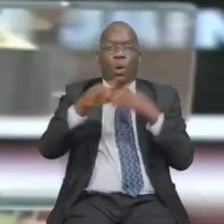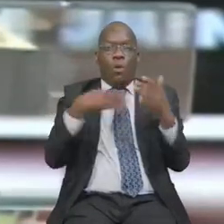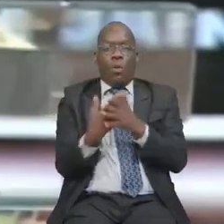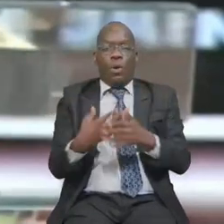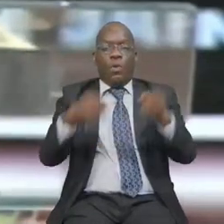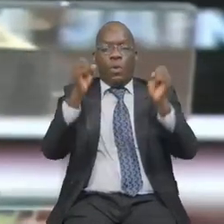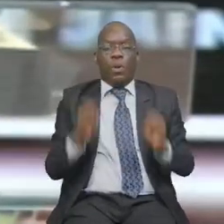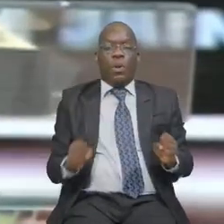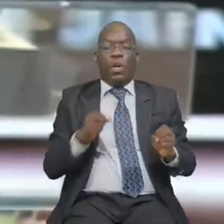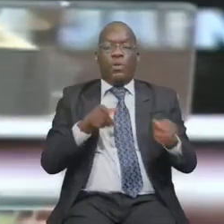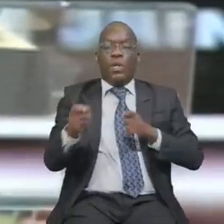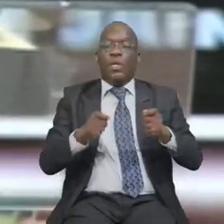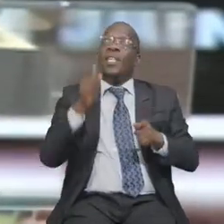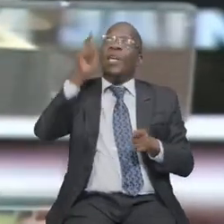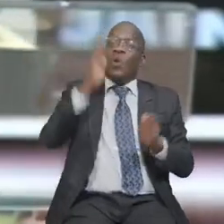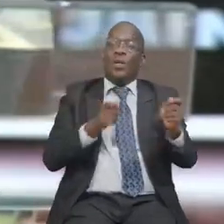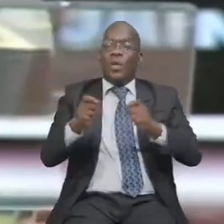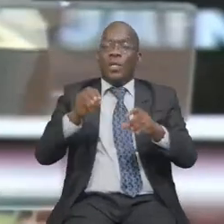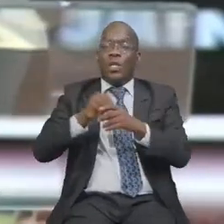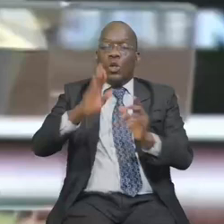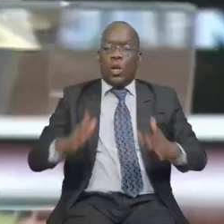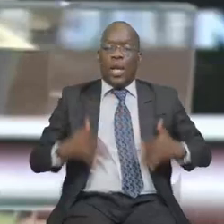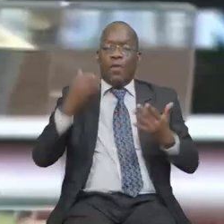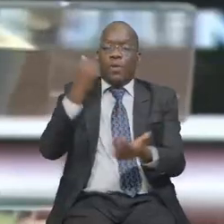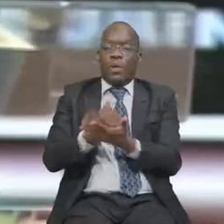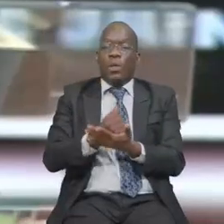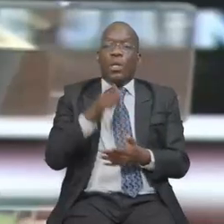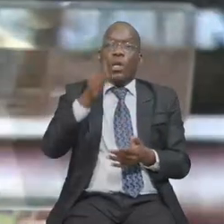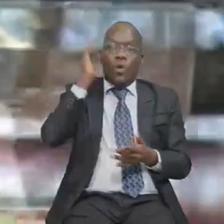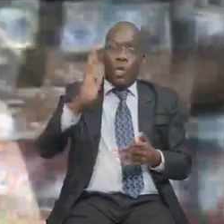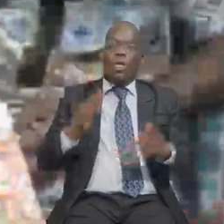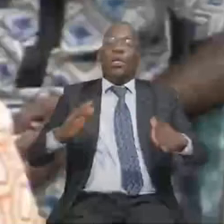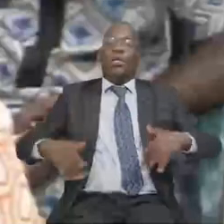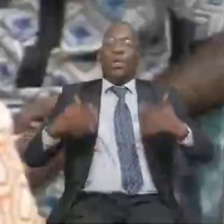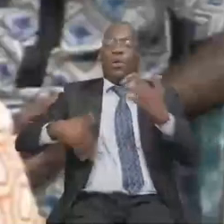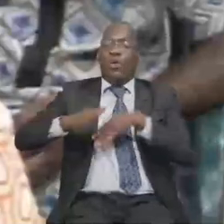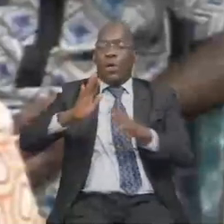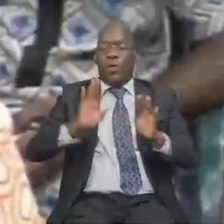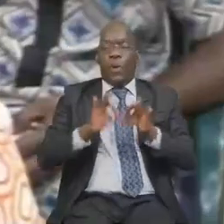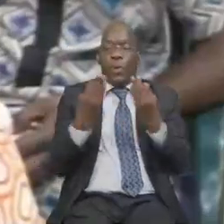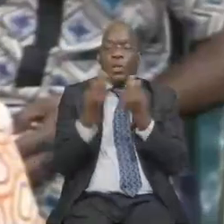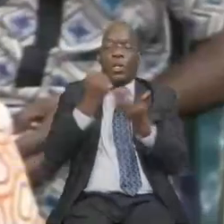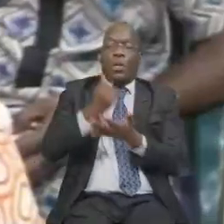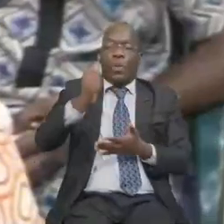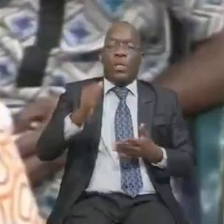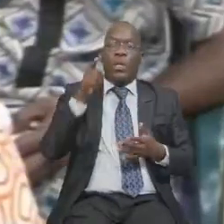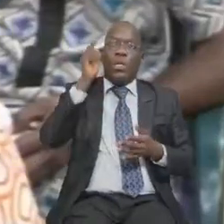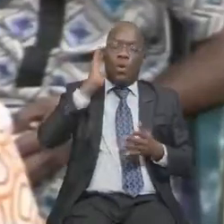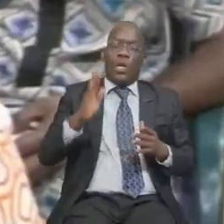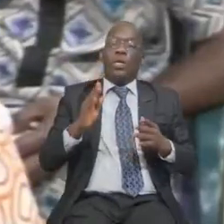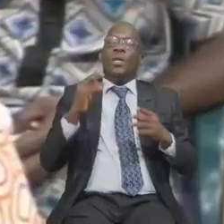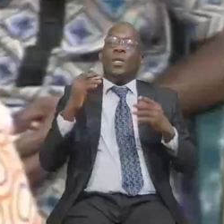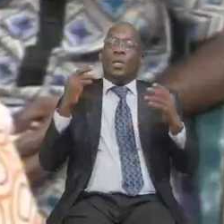règnera dans ta vie. Il règnera sur ta famille. Il règnera sur tous tes problèmes. Et il t'amènera